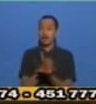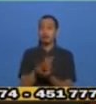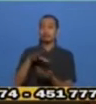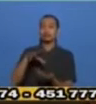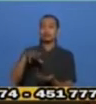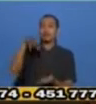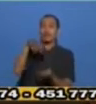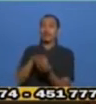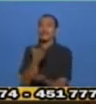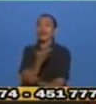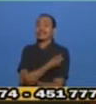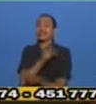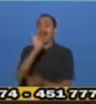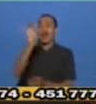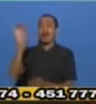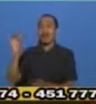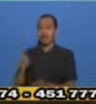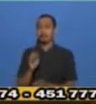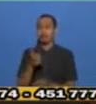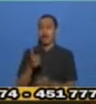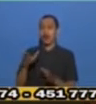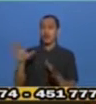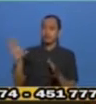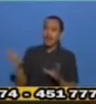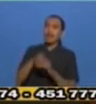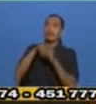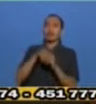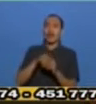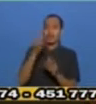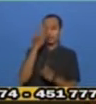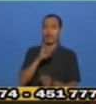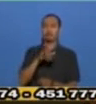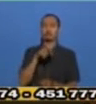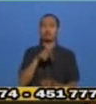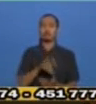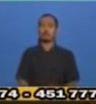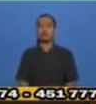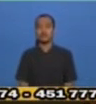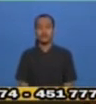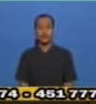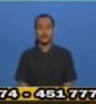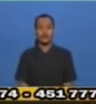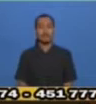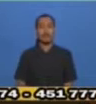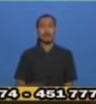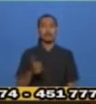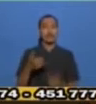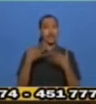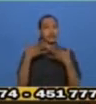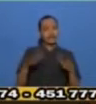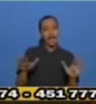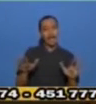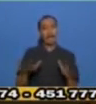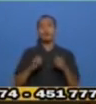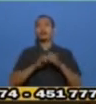bisa melibatkan, bisa mencontoh seperti ini gitu. Jadi selesai di saat itu, tidak ada lagi yang ditolak karena tidak punya